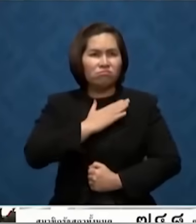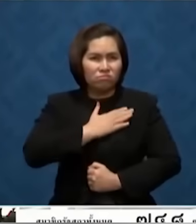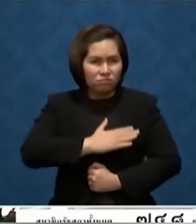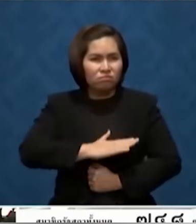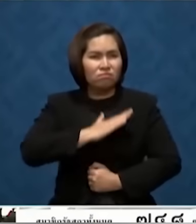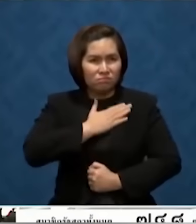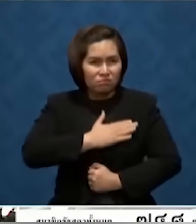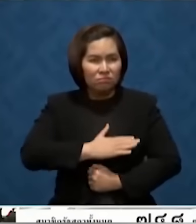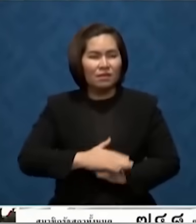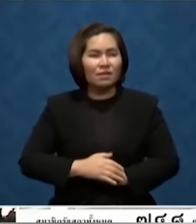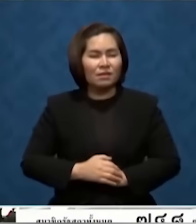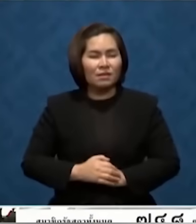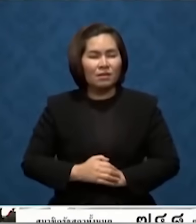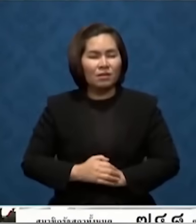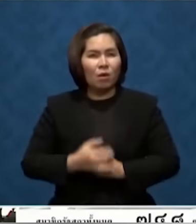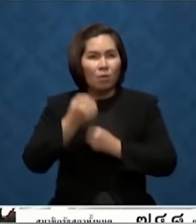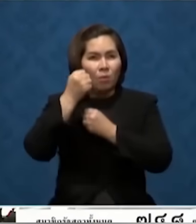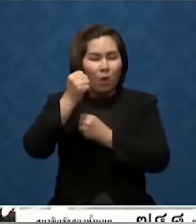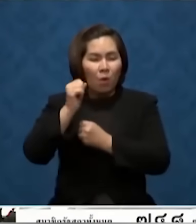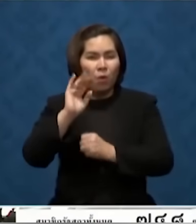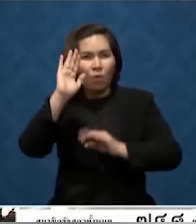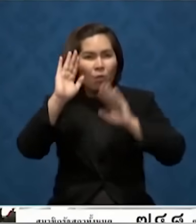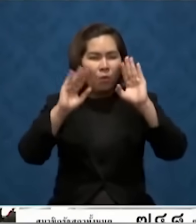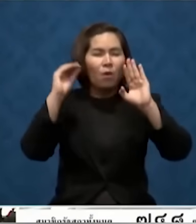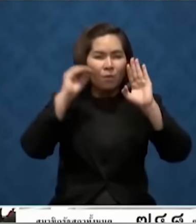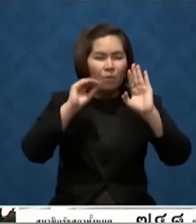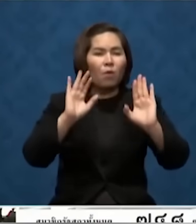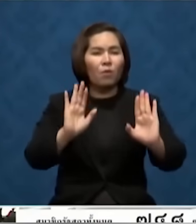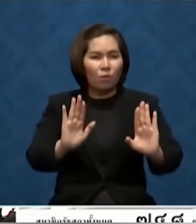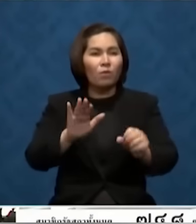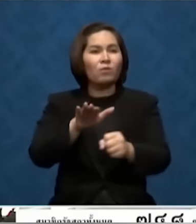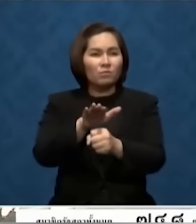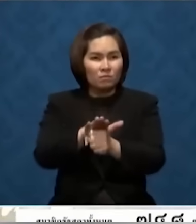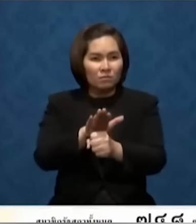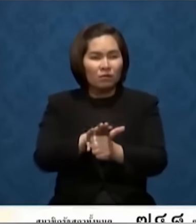านเอกนัทเดี๋ยวประท้วงนะฮะพอแล้วนะครับ